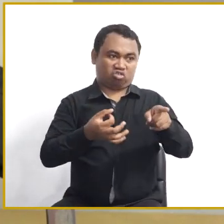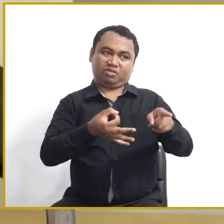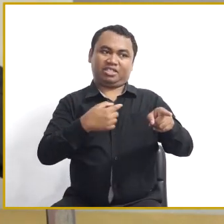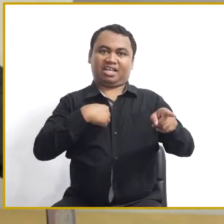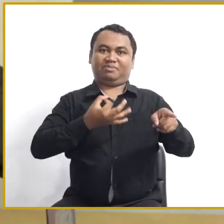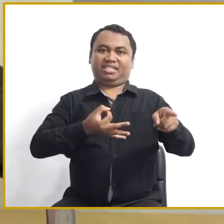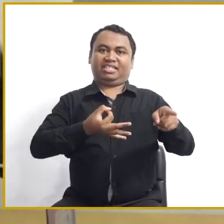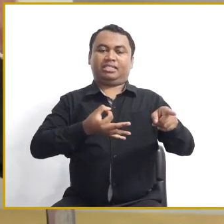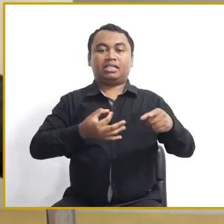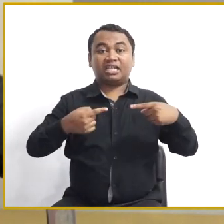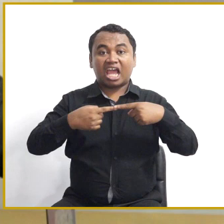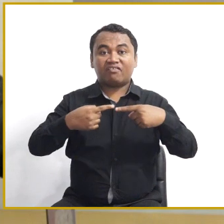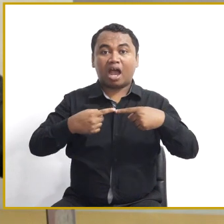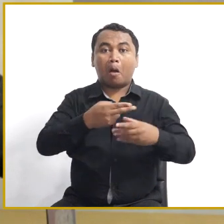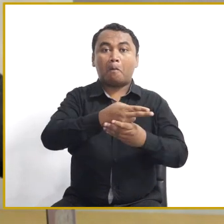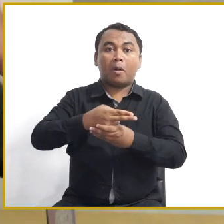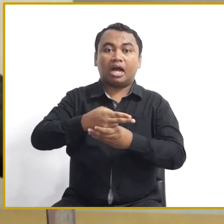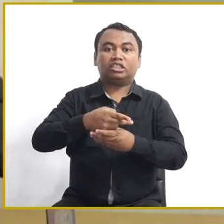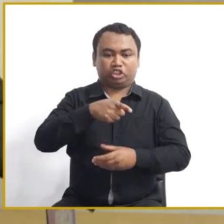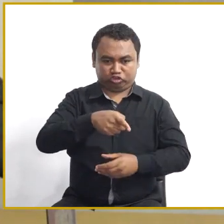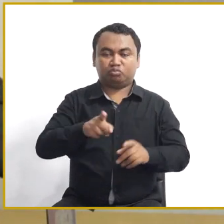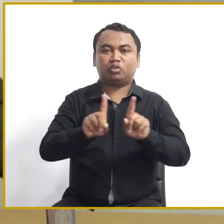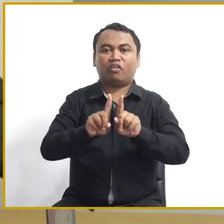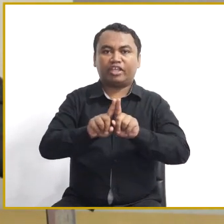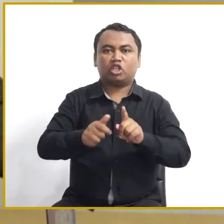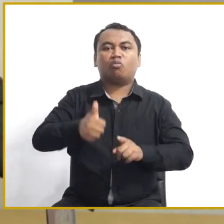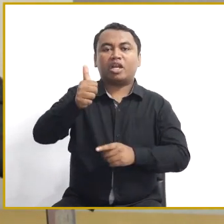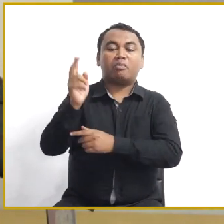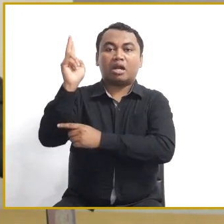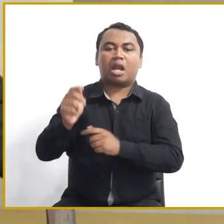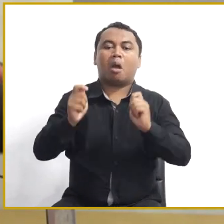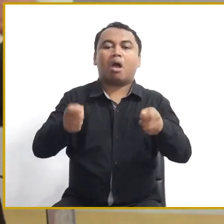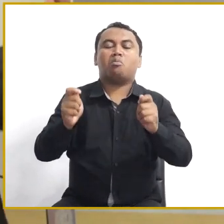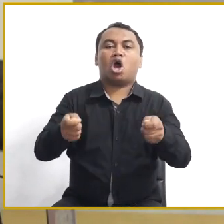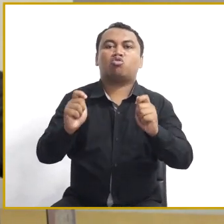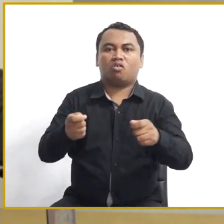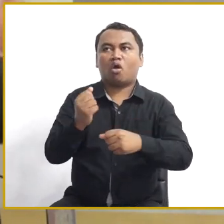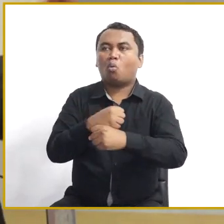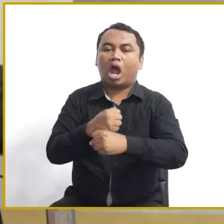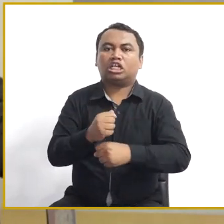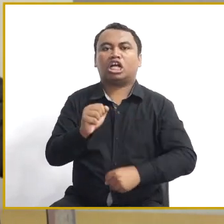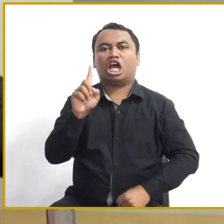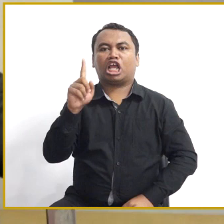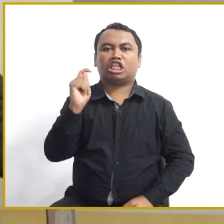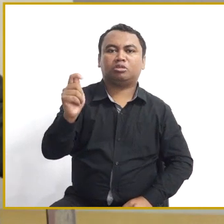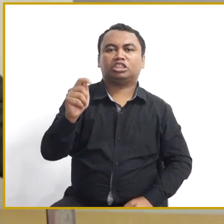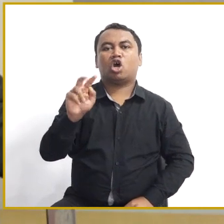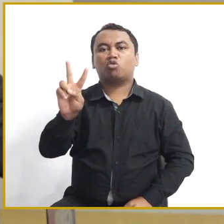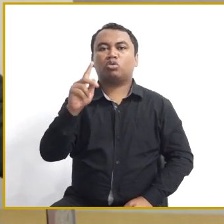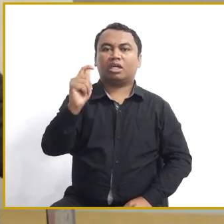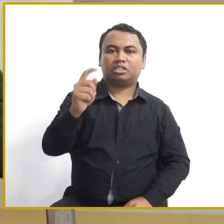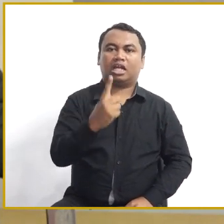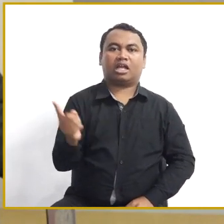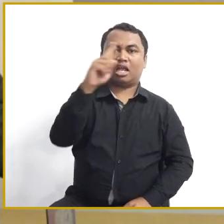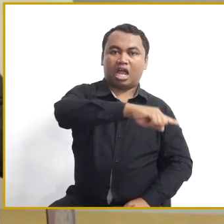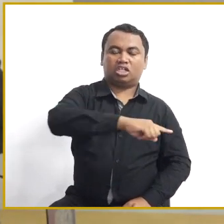manana, fa ny basy dia ampanofaina. Misy mbampanofa 5 million 10 million indray andro